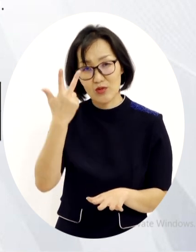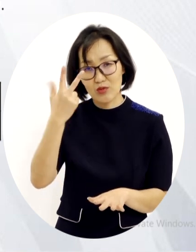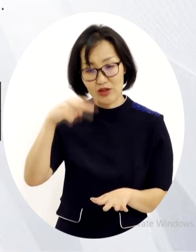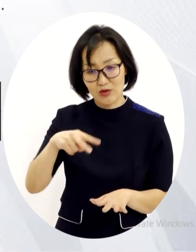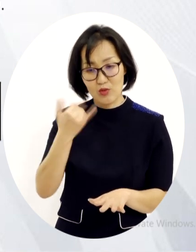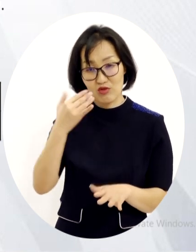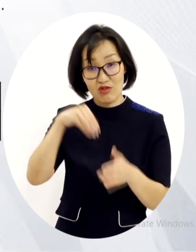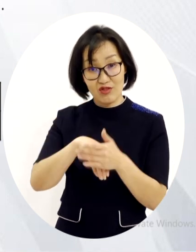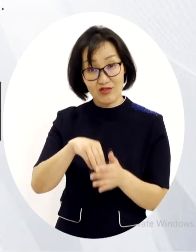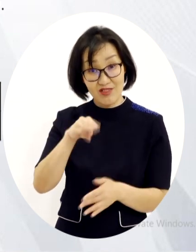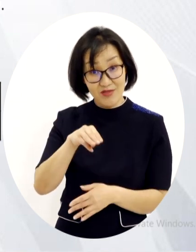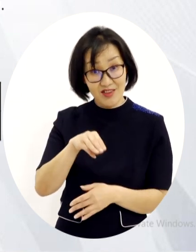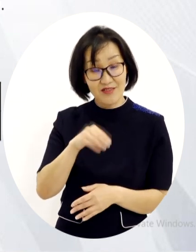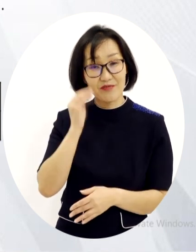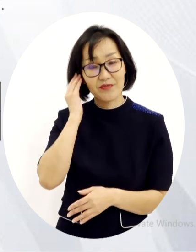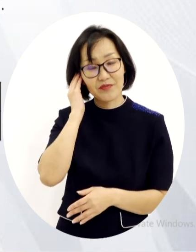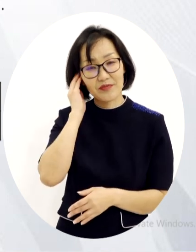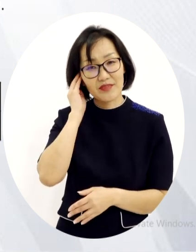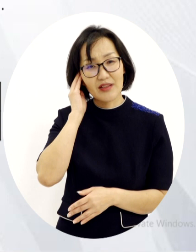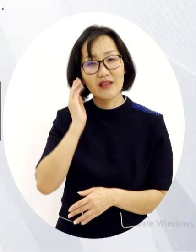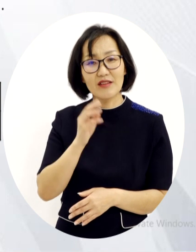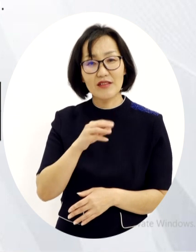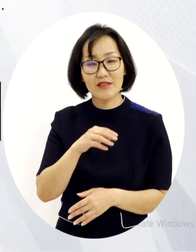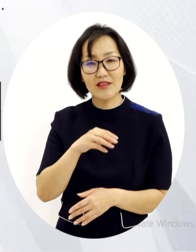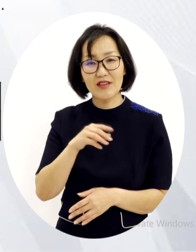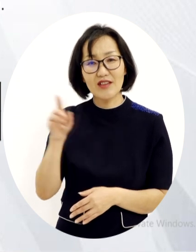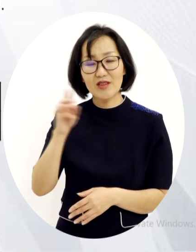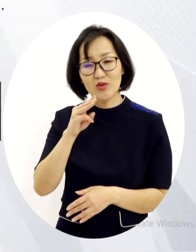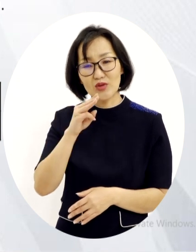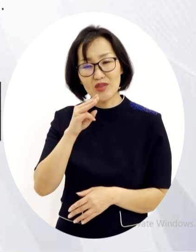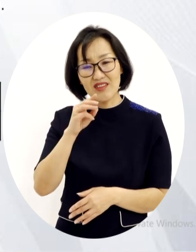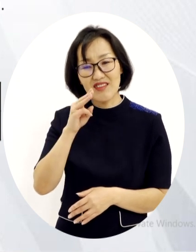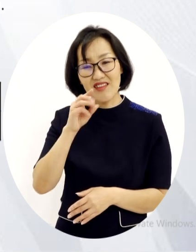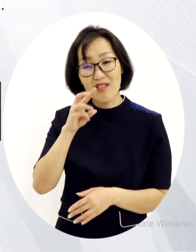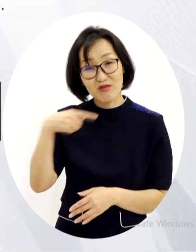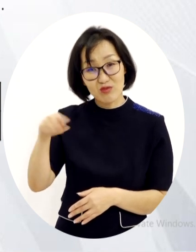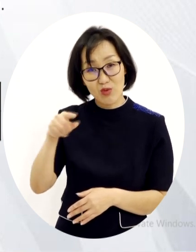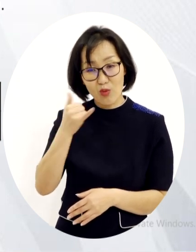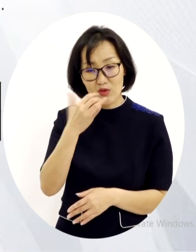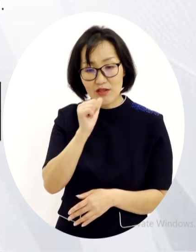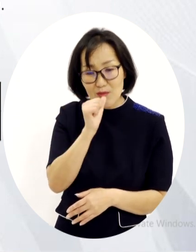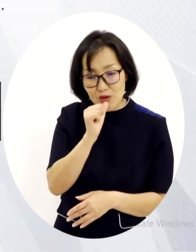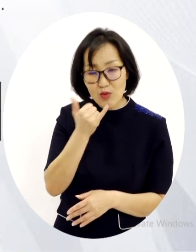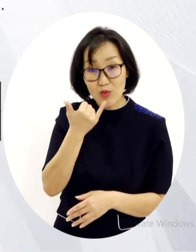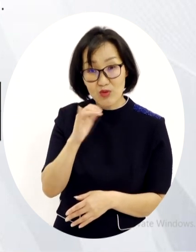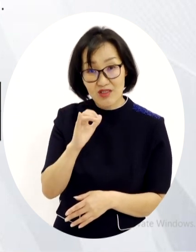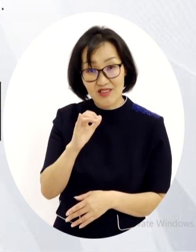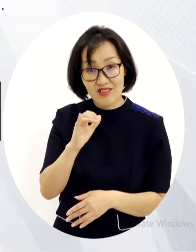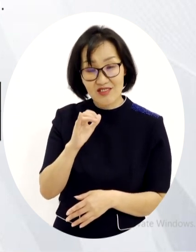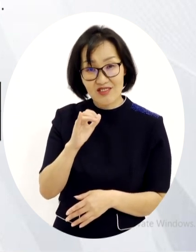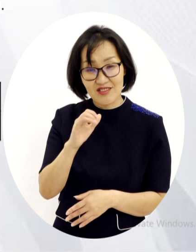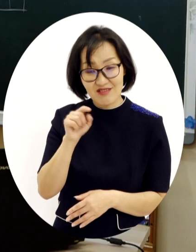нь вэ? 3 литр ус орно. Өөрөөр хэлбэл хилмингийн хэмнэлсэн усыг хүснэгтэр харуулсан байна. Одоо графикаар харуулъя